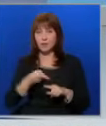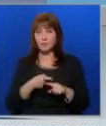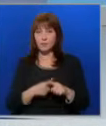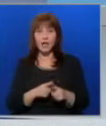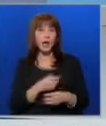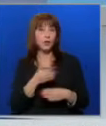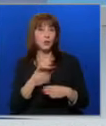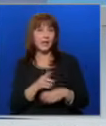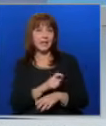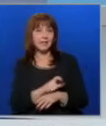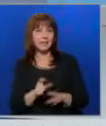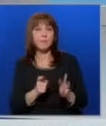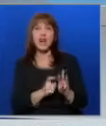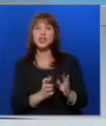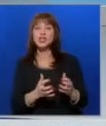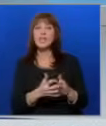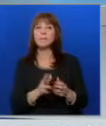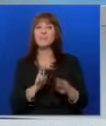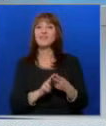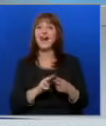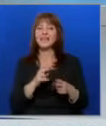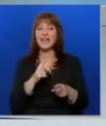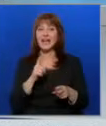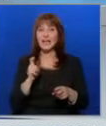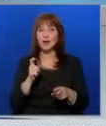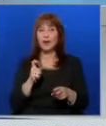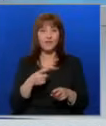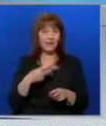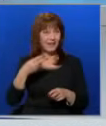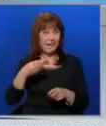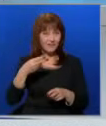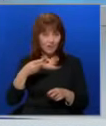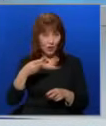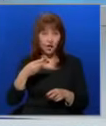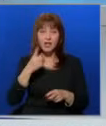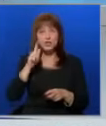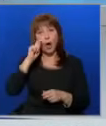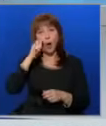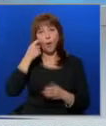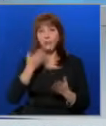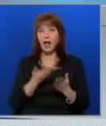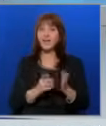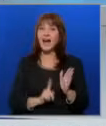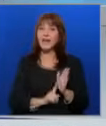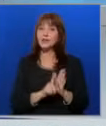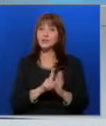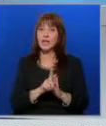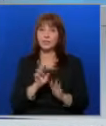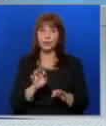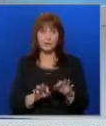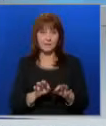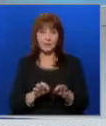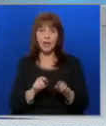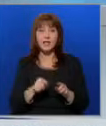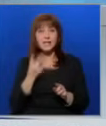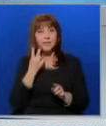До края на седмицата щабът на Ваня Григорова, която остана втора на балотажа за кмет на София, ще обжалва резултатите от изборите. Днес